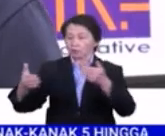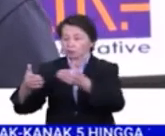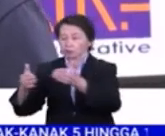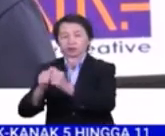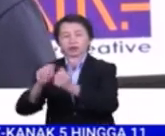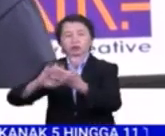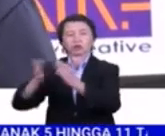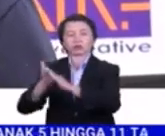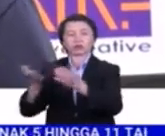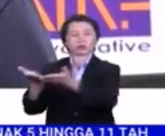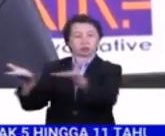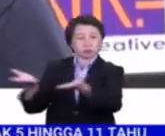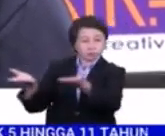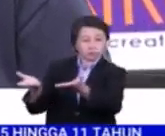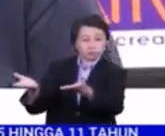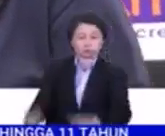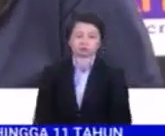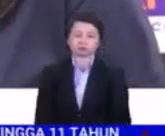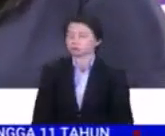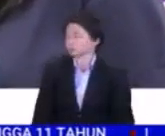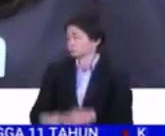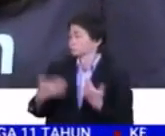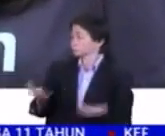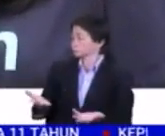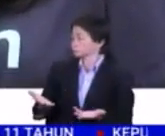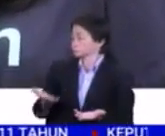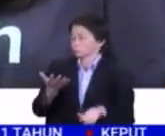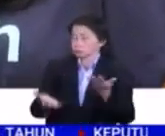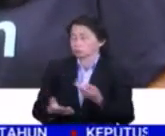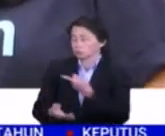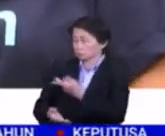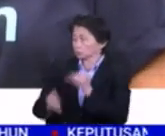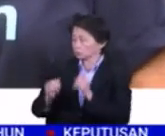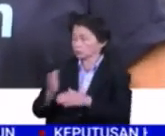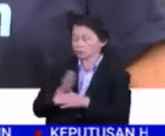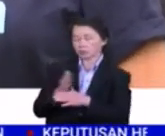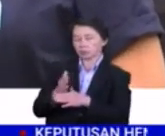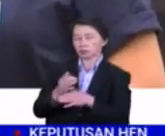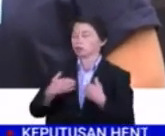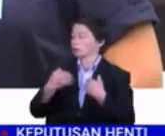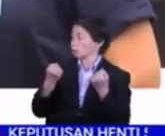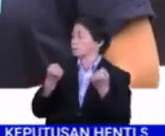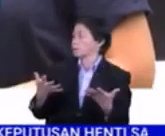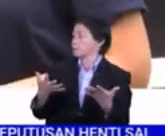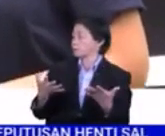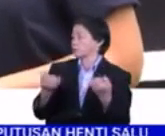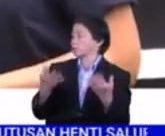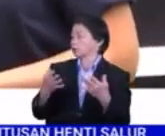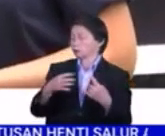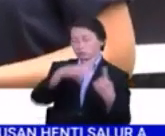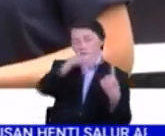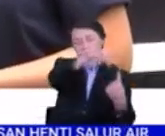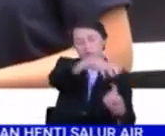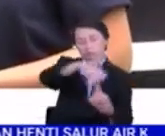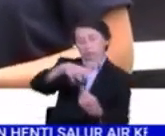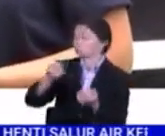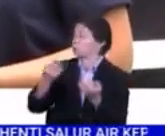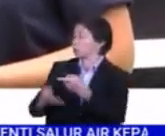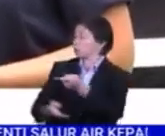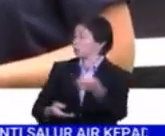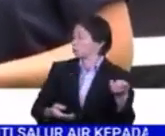setempat. Bagaimana Puan melihat, mungkin Puan boleh kongsikanlah ada berapa banyak gerai-gerai dan